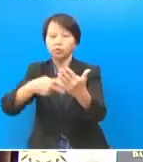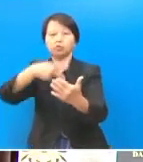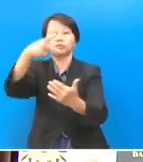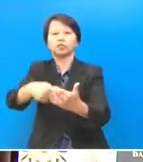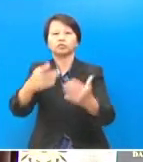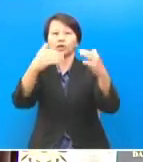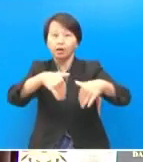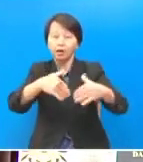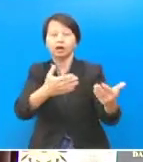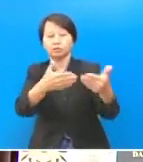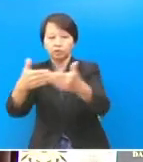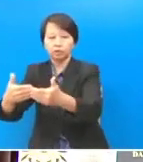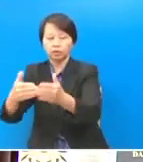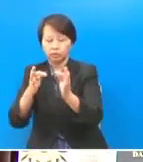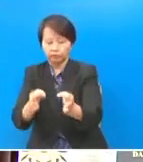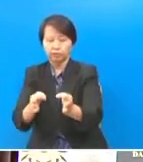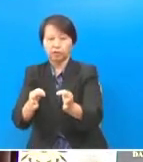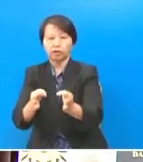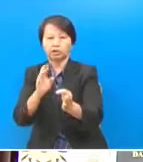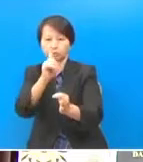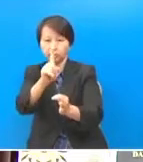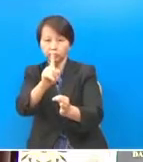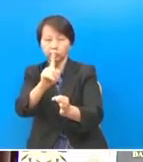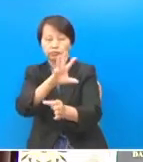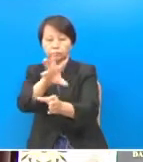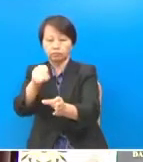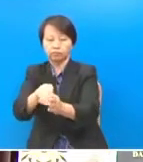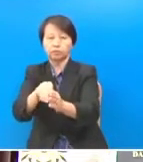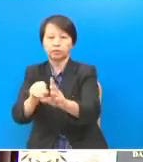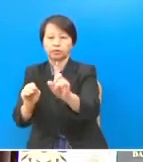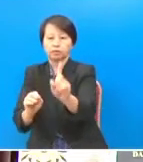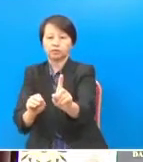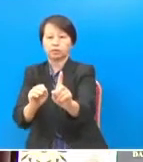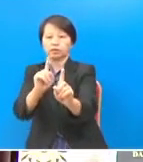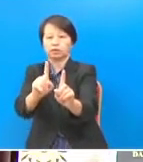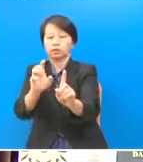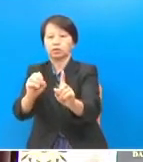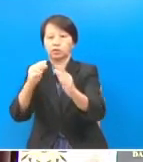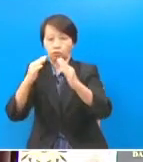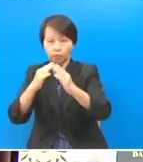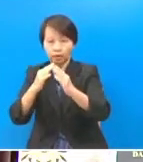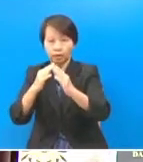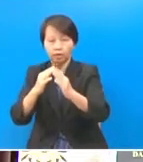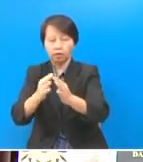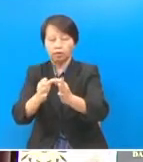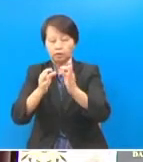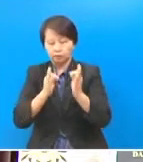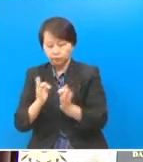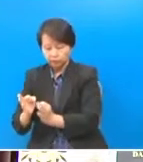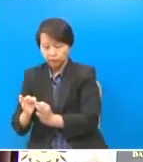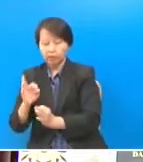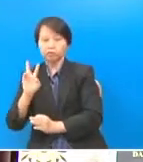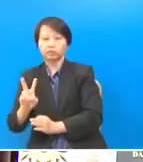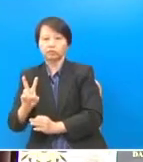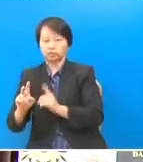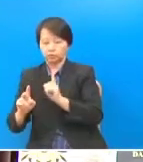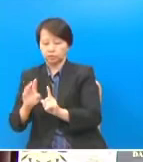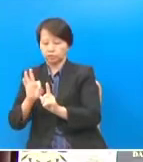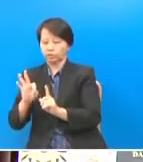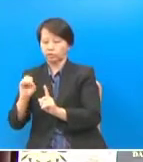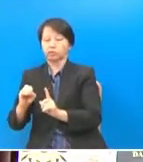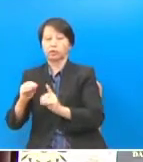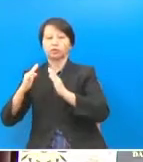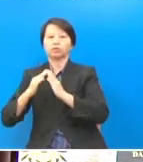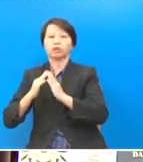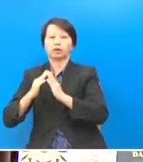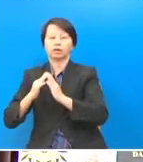berpasang-pasangan satu melibatkan 110 unit rumah dan pasal 2 190